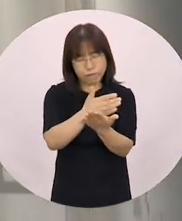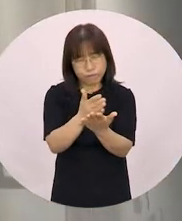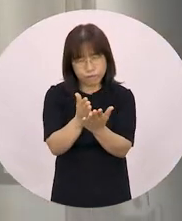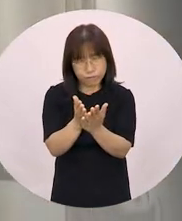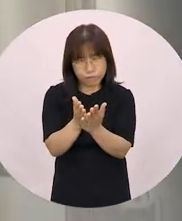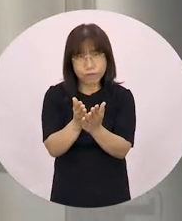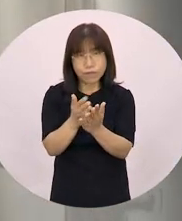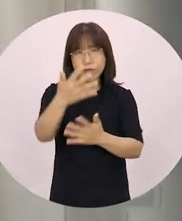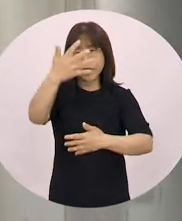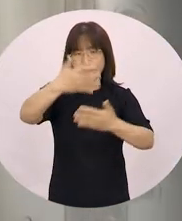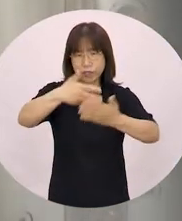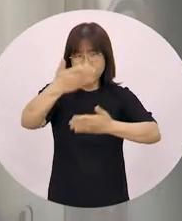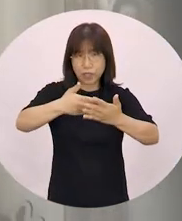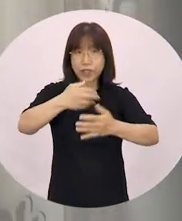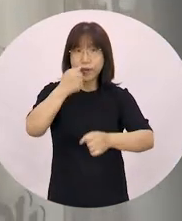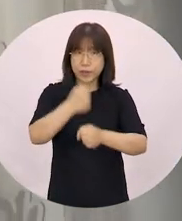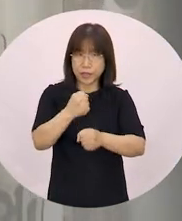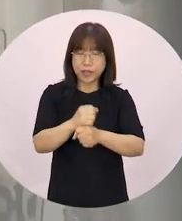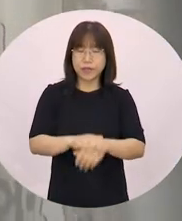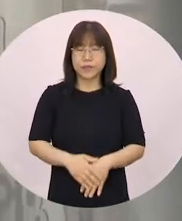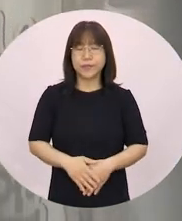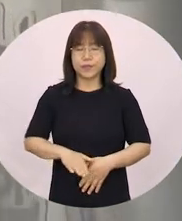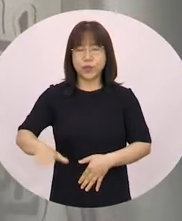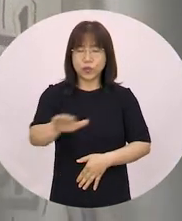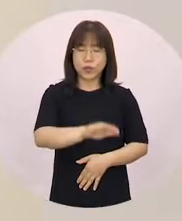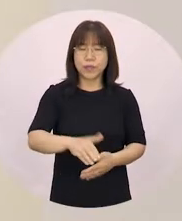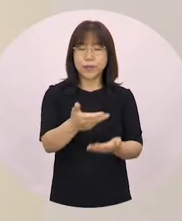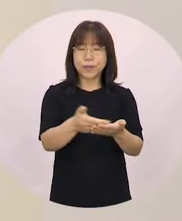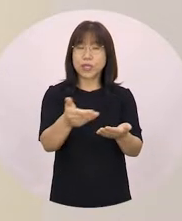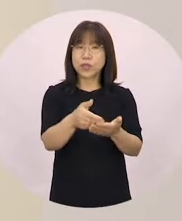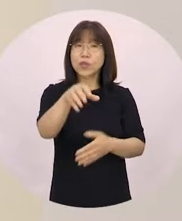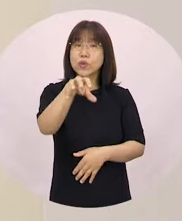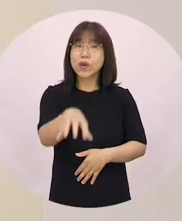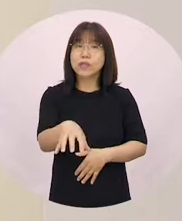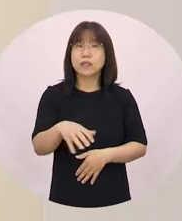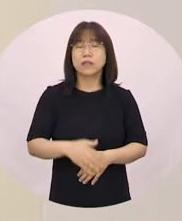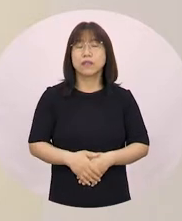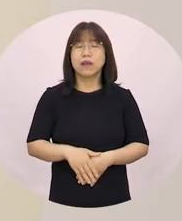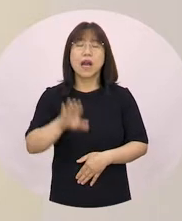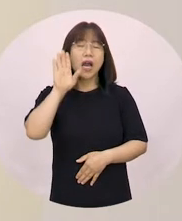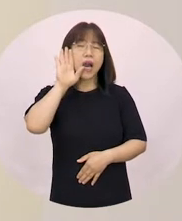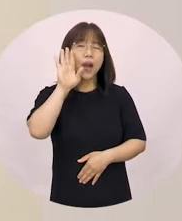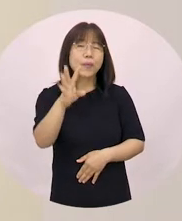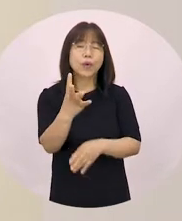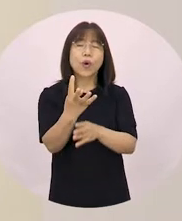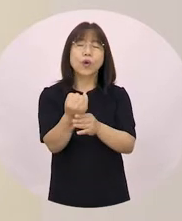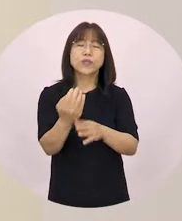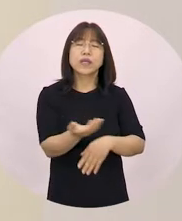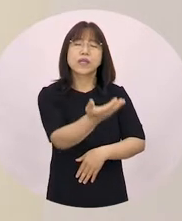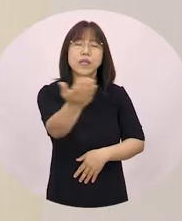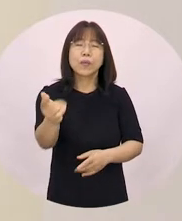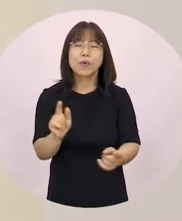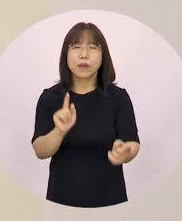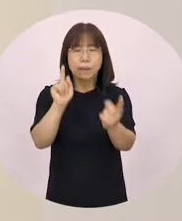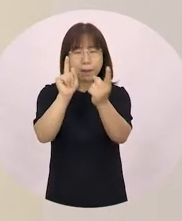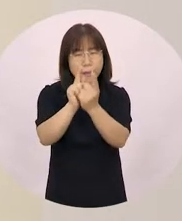있습니다. 저희 경제정선미술관에서 언제 관람객들을 만날 수